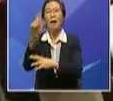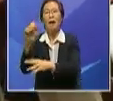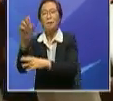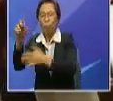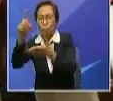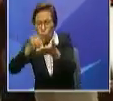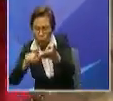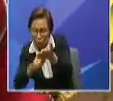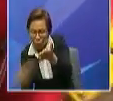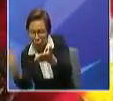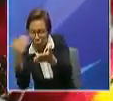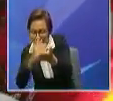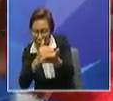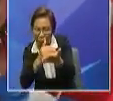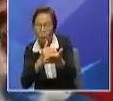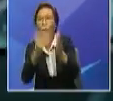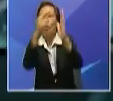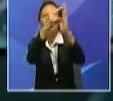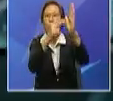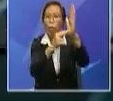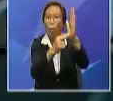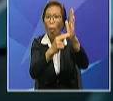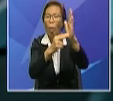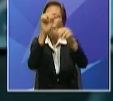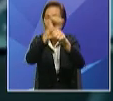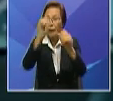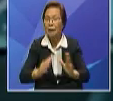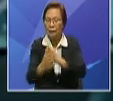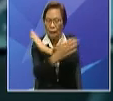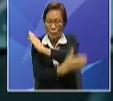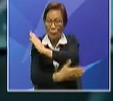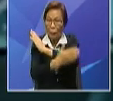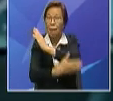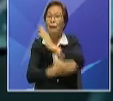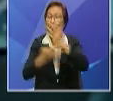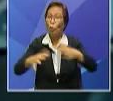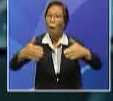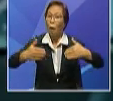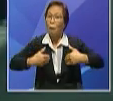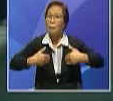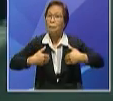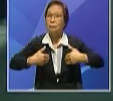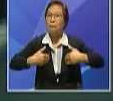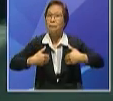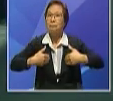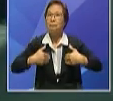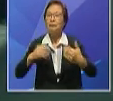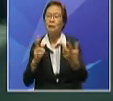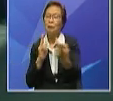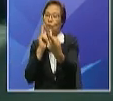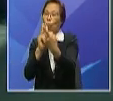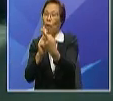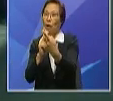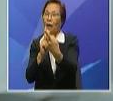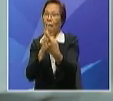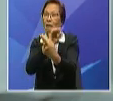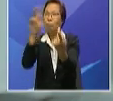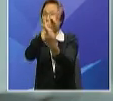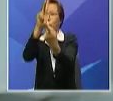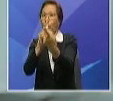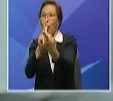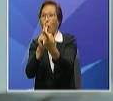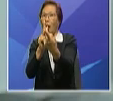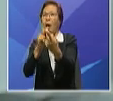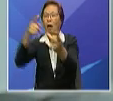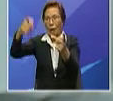semakin semula ke atas aspek perundangan pemburuan negara sejak sedia the agar sinyal bersesuaian dan bertepatan dengan